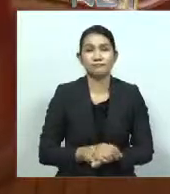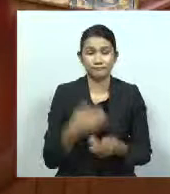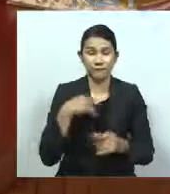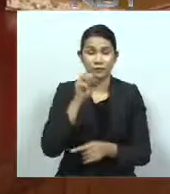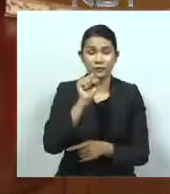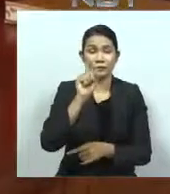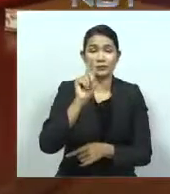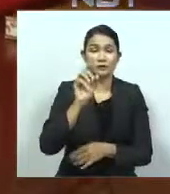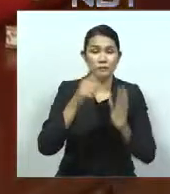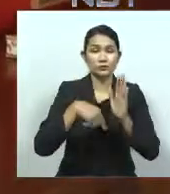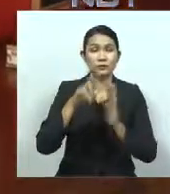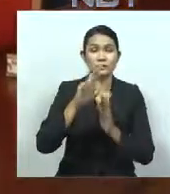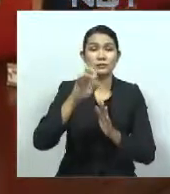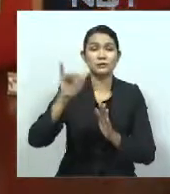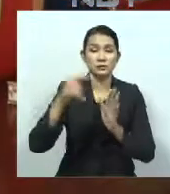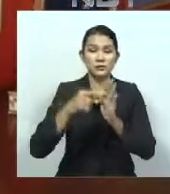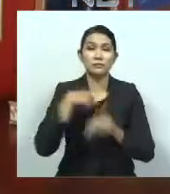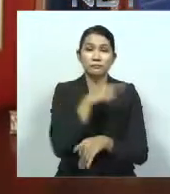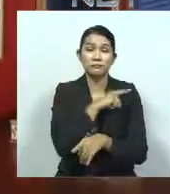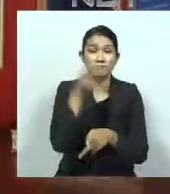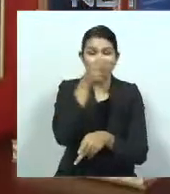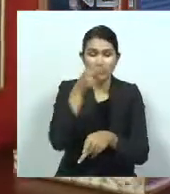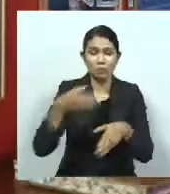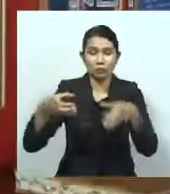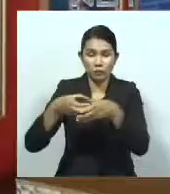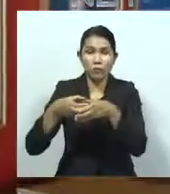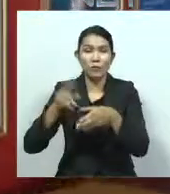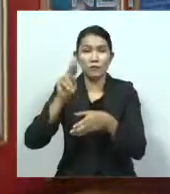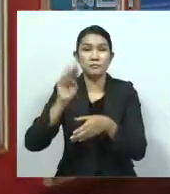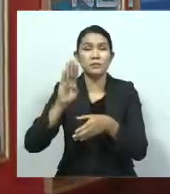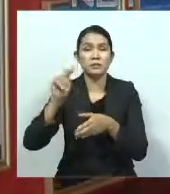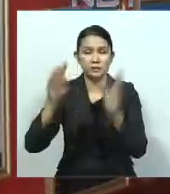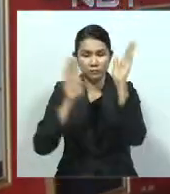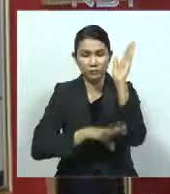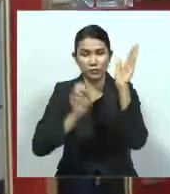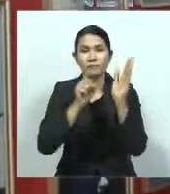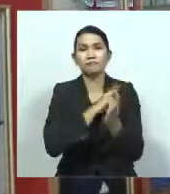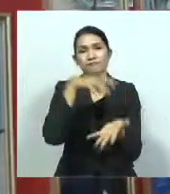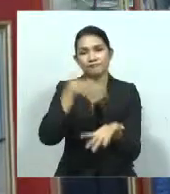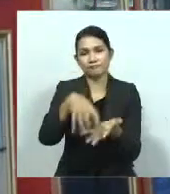แก้วถ่ายภาพมาสุภานาคสิงห์ทีมข่าว NBT สงขลารายงาน